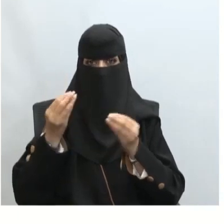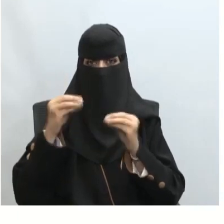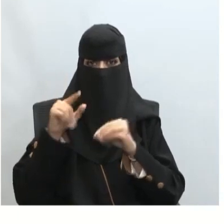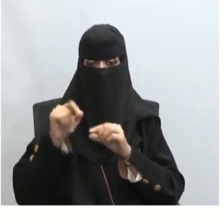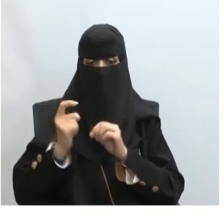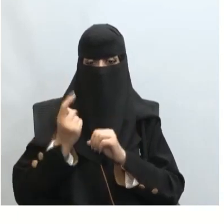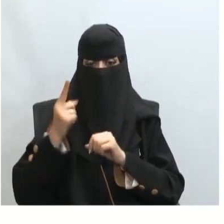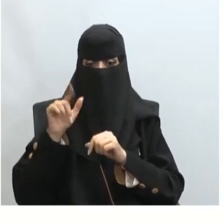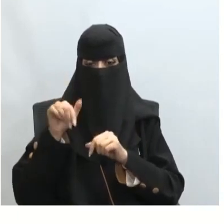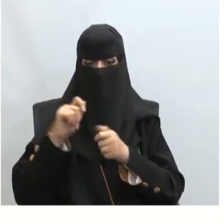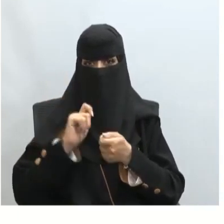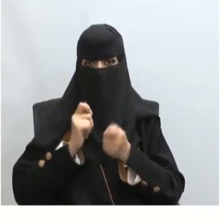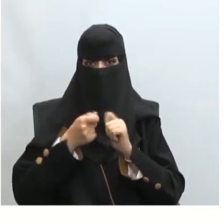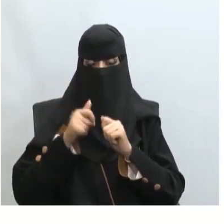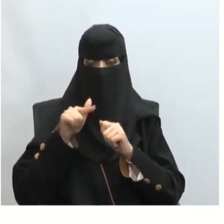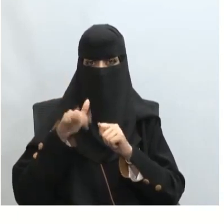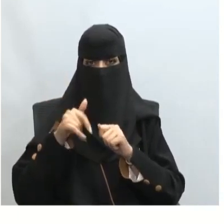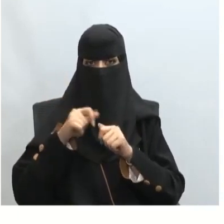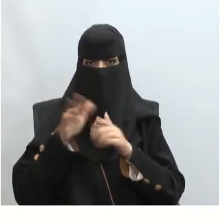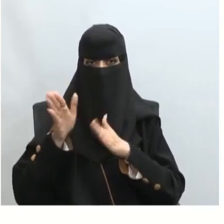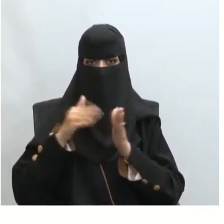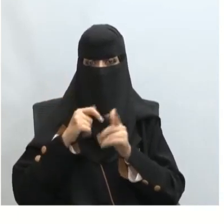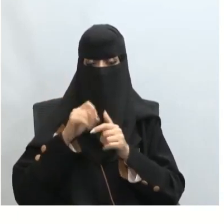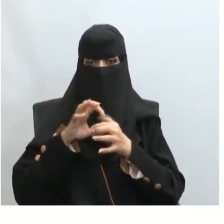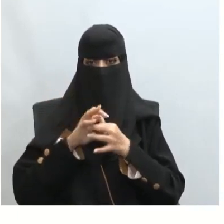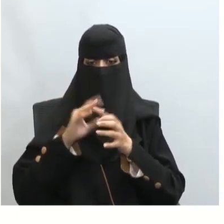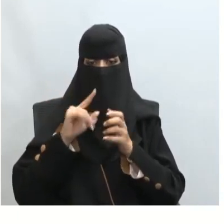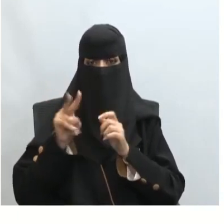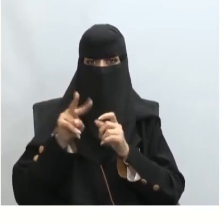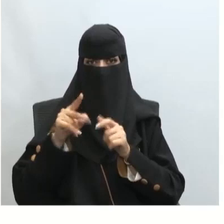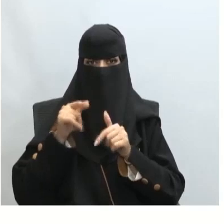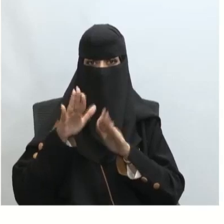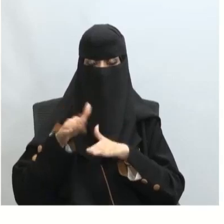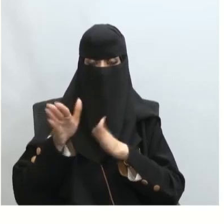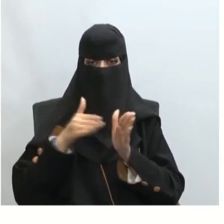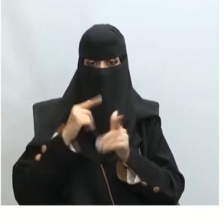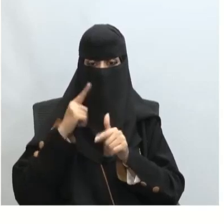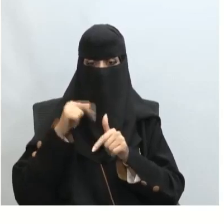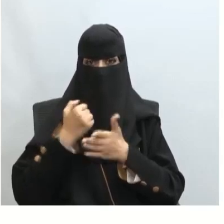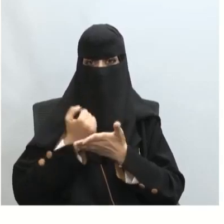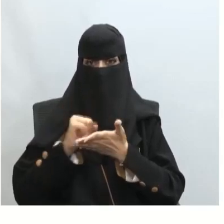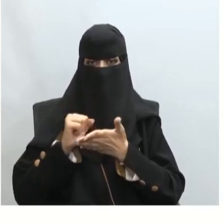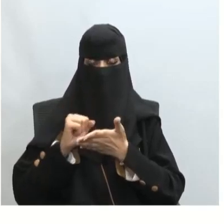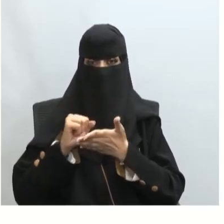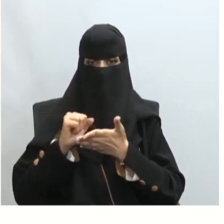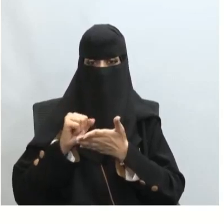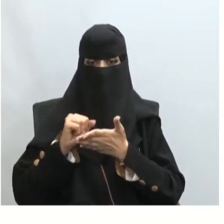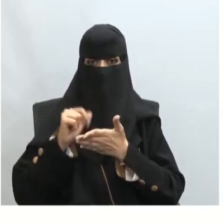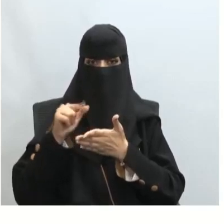هنا واحد وتحول بدل الهيدروكسيل رابطه ثنائيه اذا هنا حذف